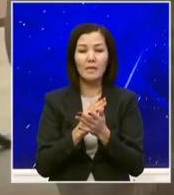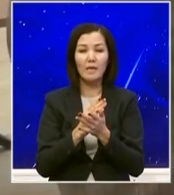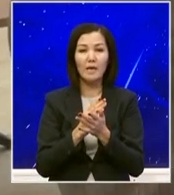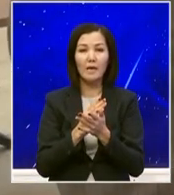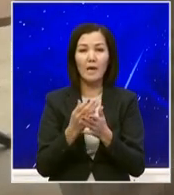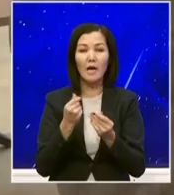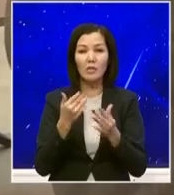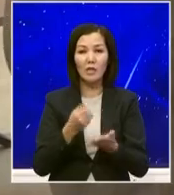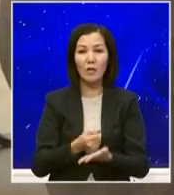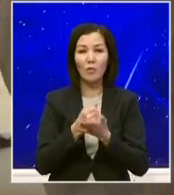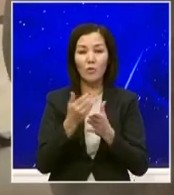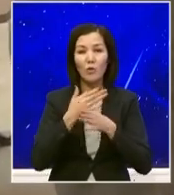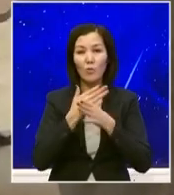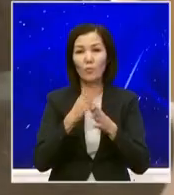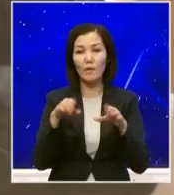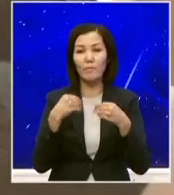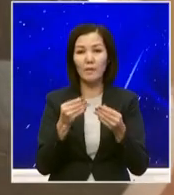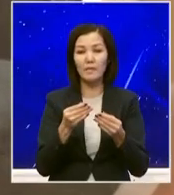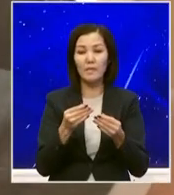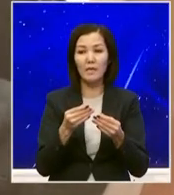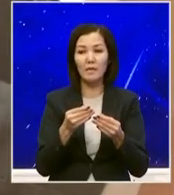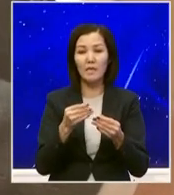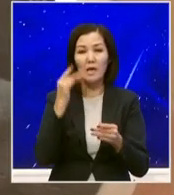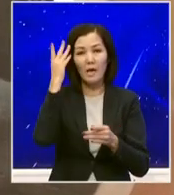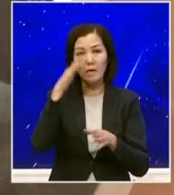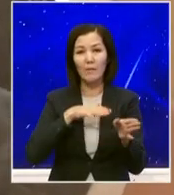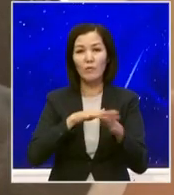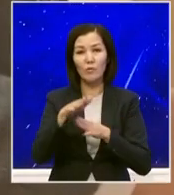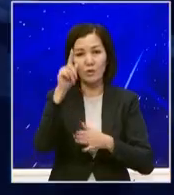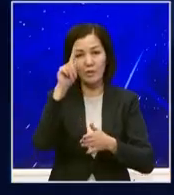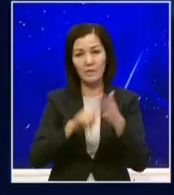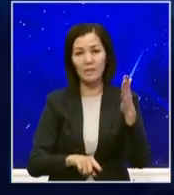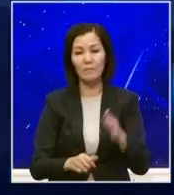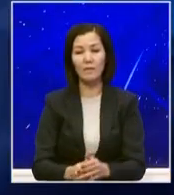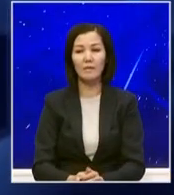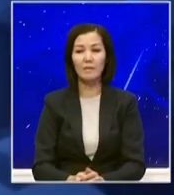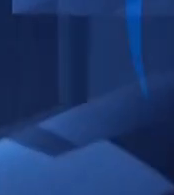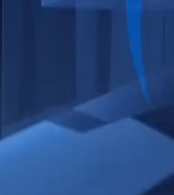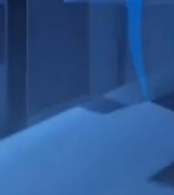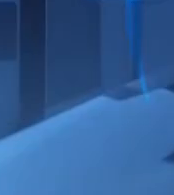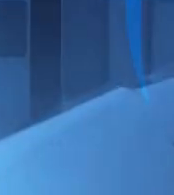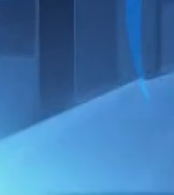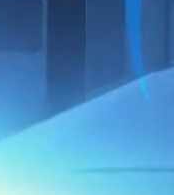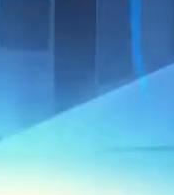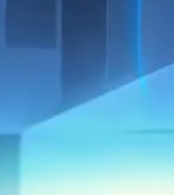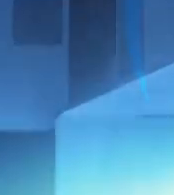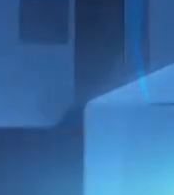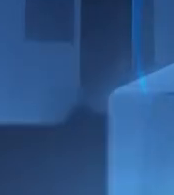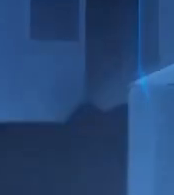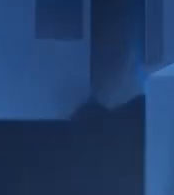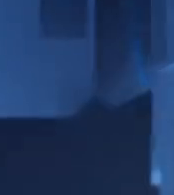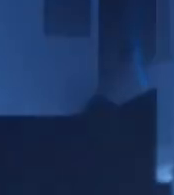айналадан қаржылай қолдау тапса, ойдағысы орындаларына сенімді. Құрманжан Қасымжанұлы, Аманжол